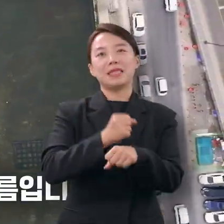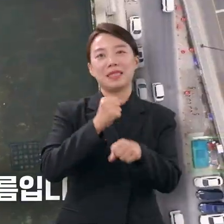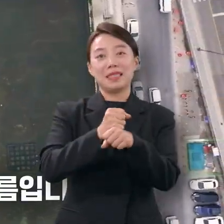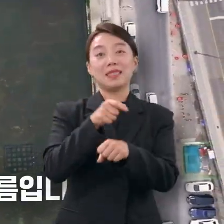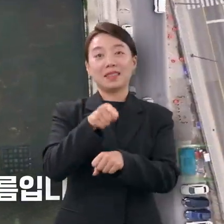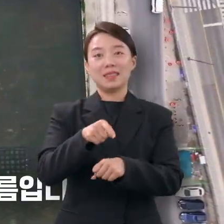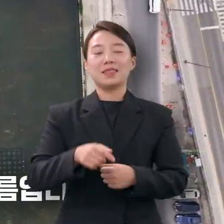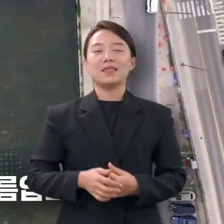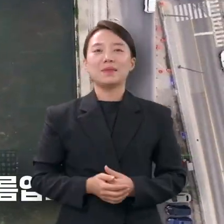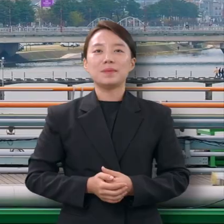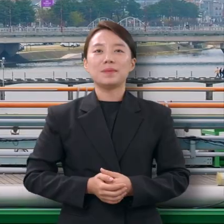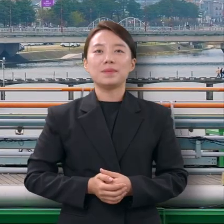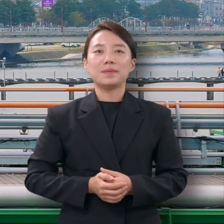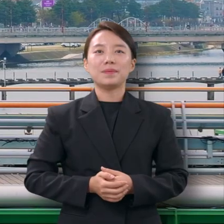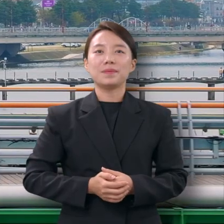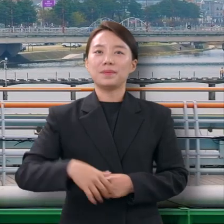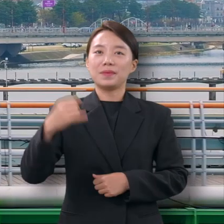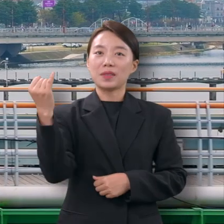거리 이름입니다.